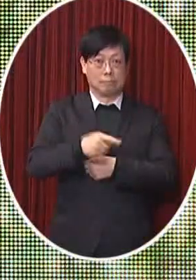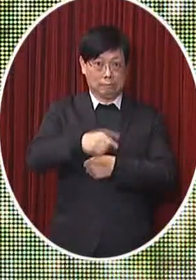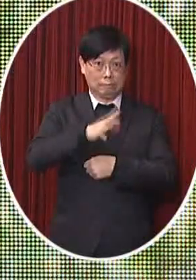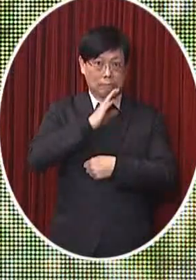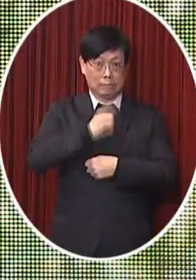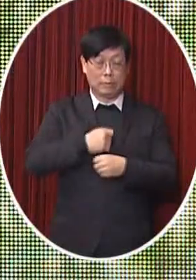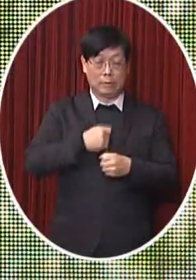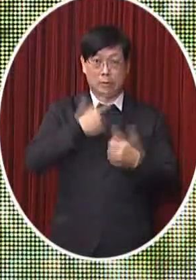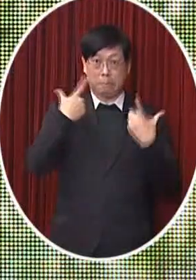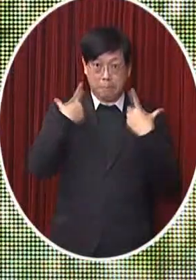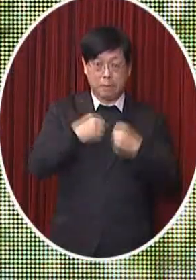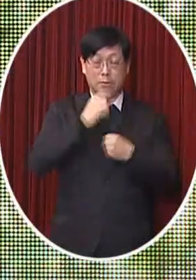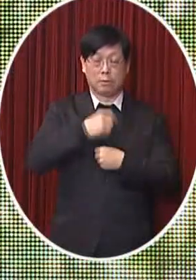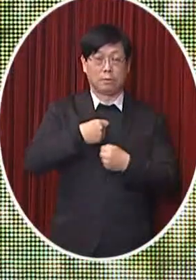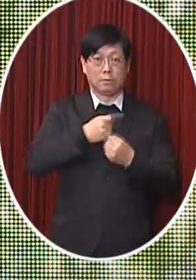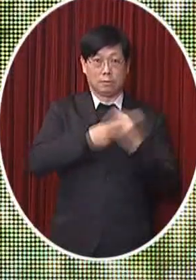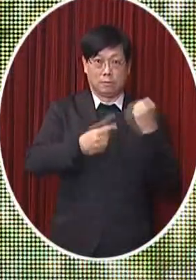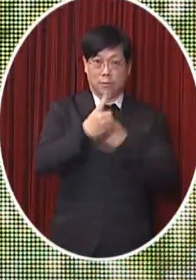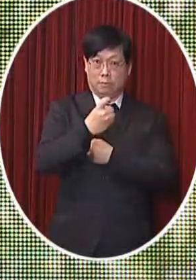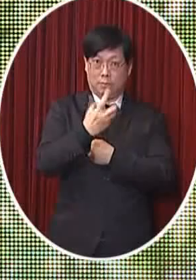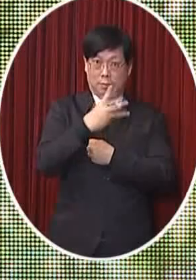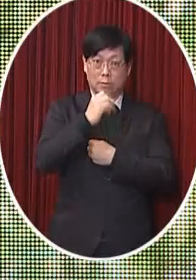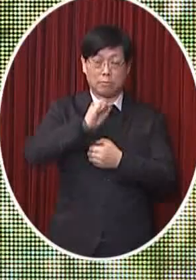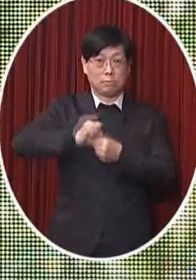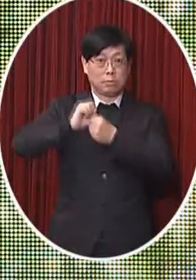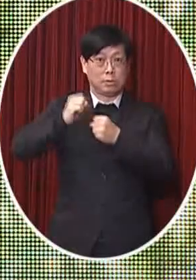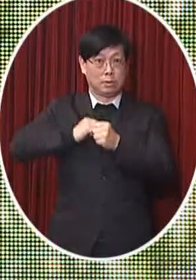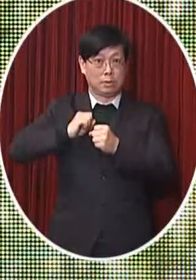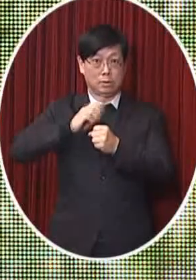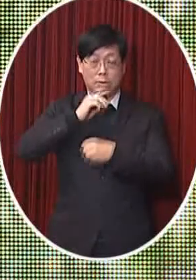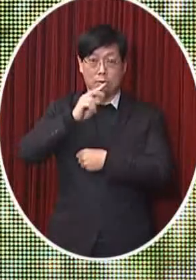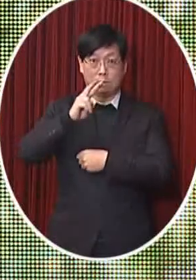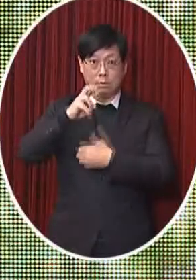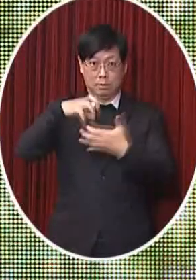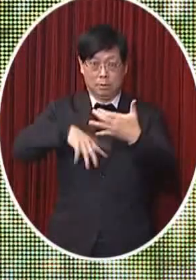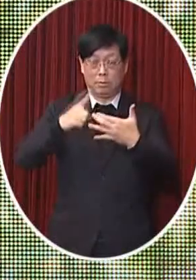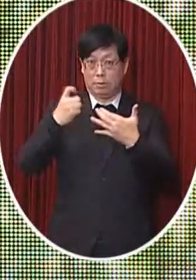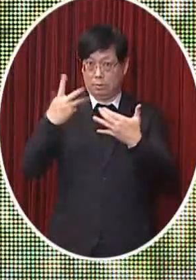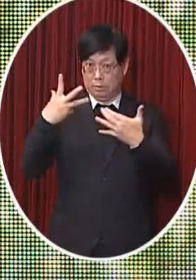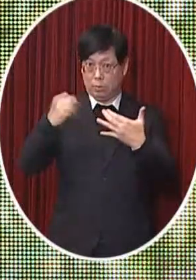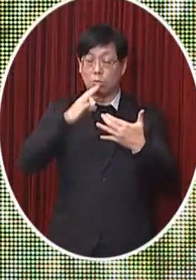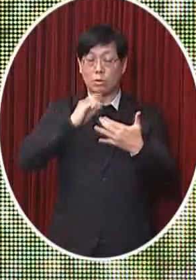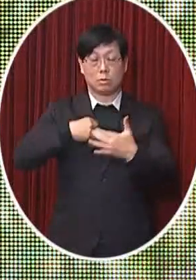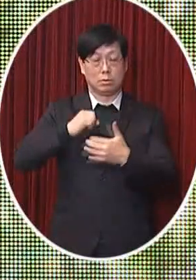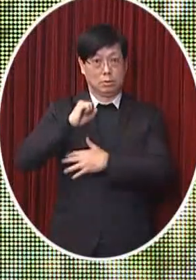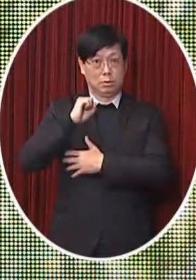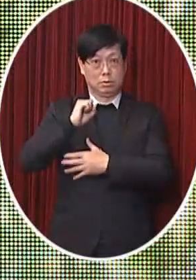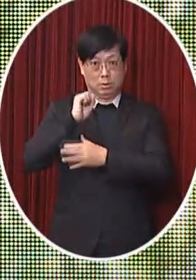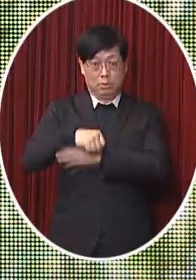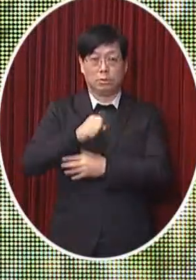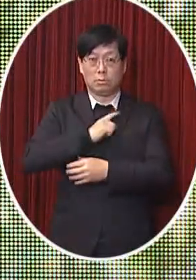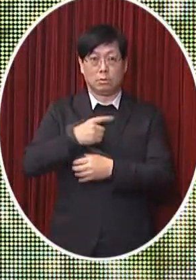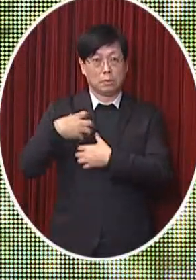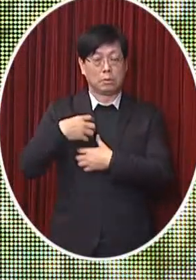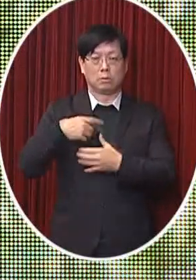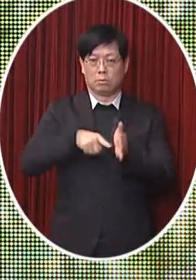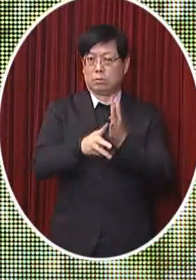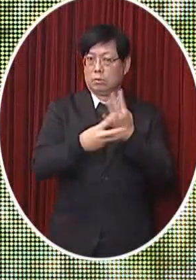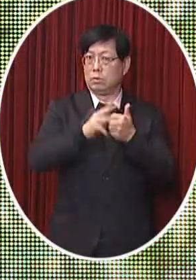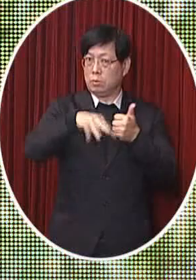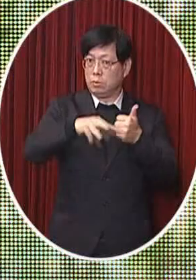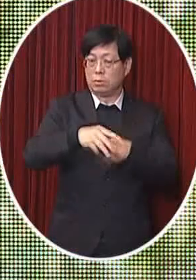制21万人、现员18万人的志愿役军人为主的主战部队，以专业的训